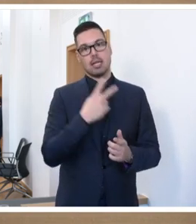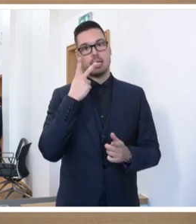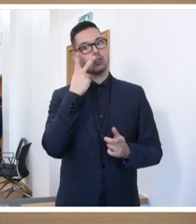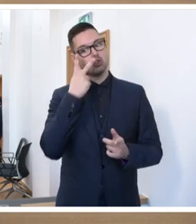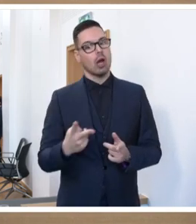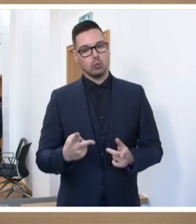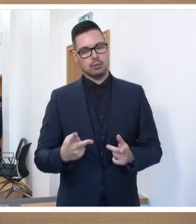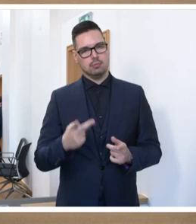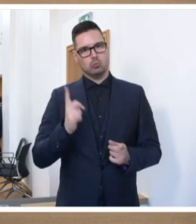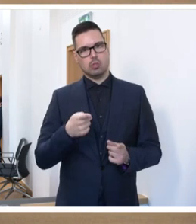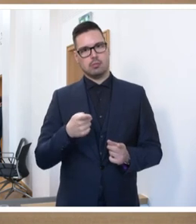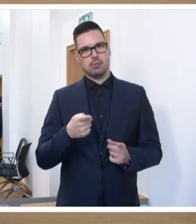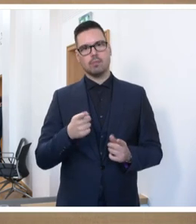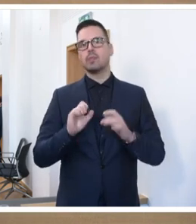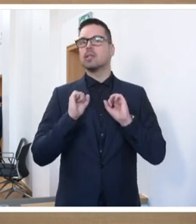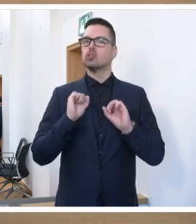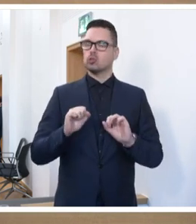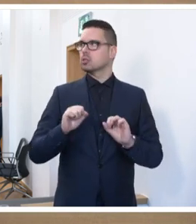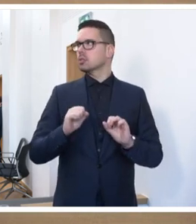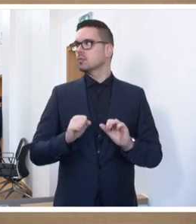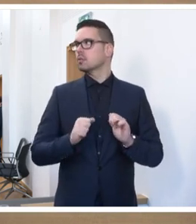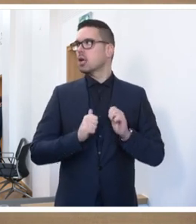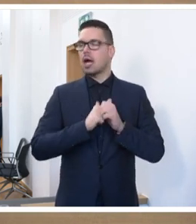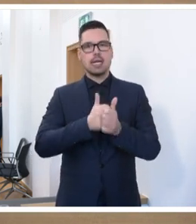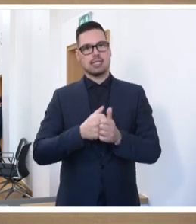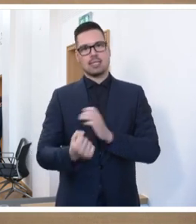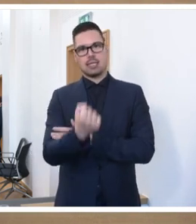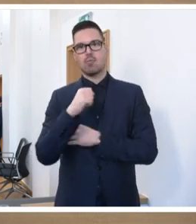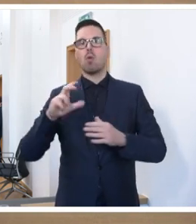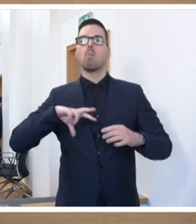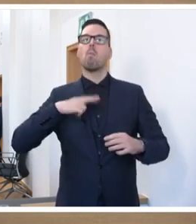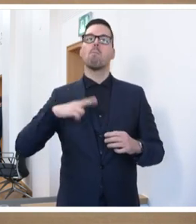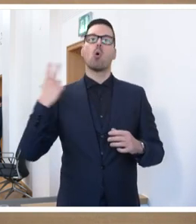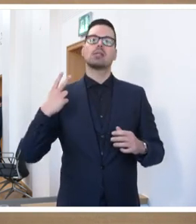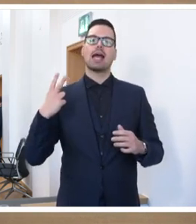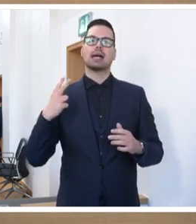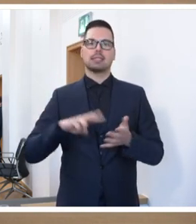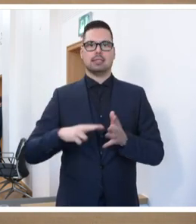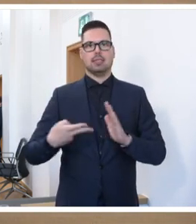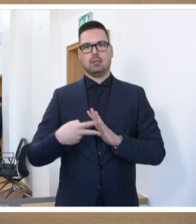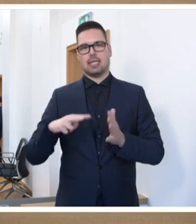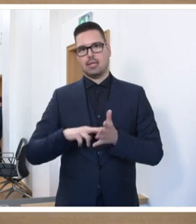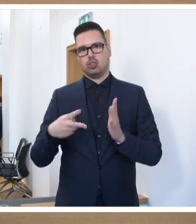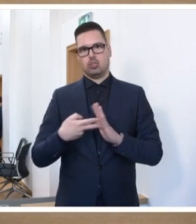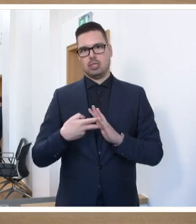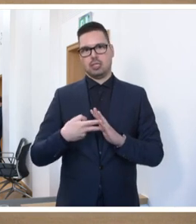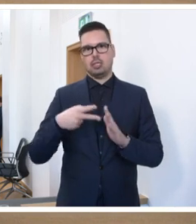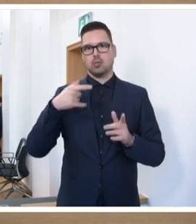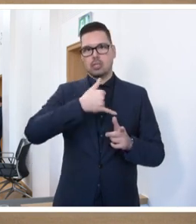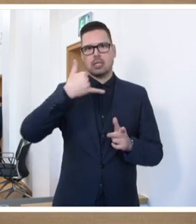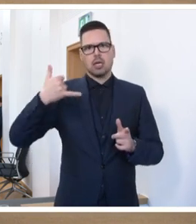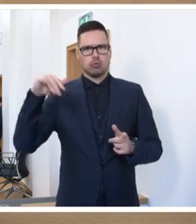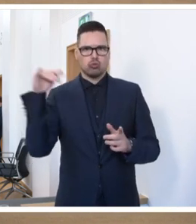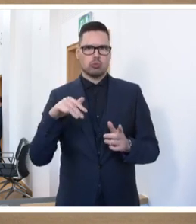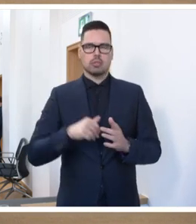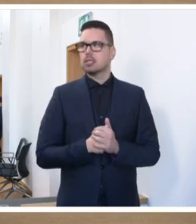hinschauen. Zum Schutz von Einsatzkräften gibt es insbesondere auch moderne Technik. Und diese Technik haben wir im Saarland auch vor einigen Jahren bereits